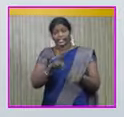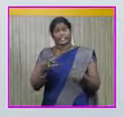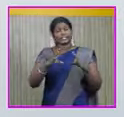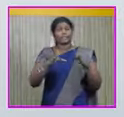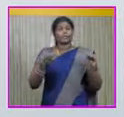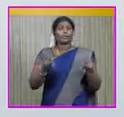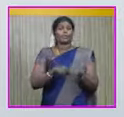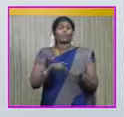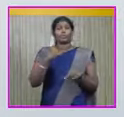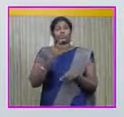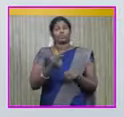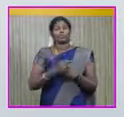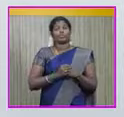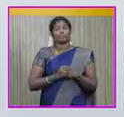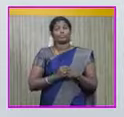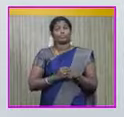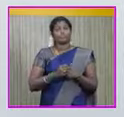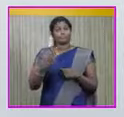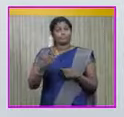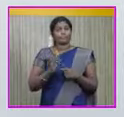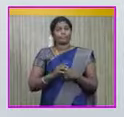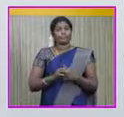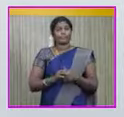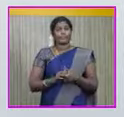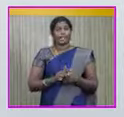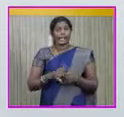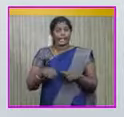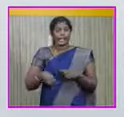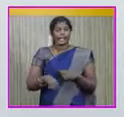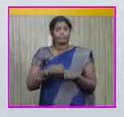நிரூபிக்க போகிறோம். ரைட்.